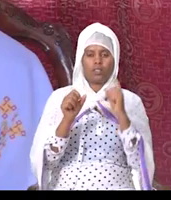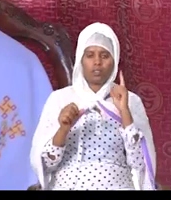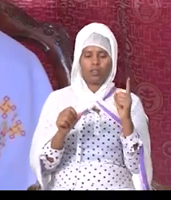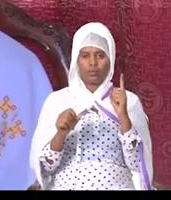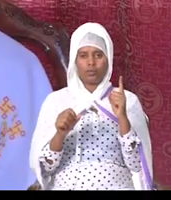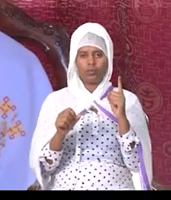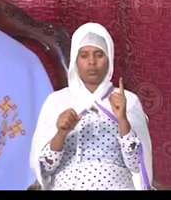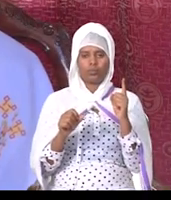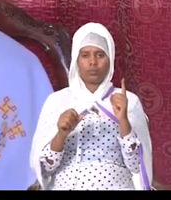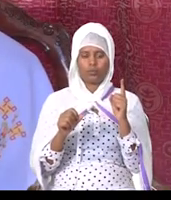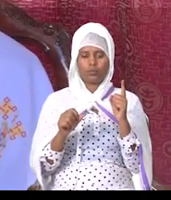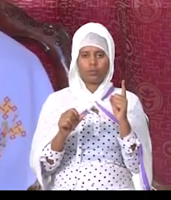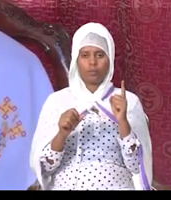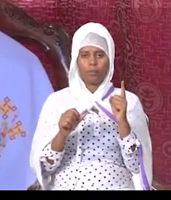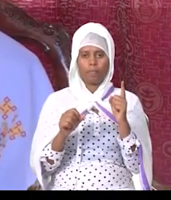حاتت قداماي